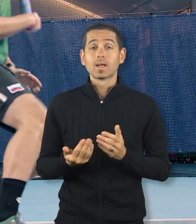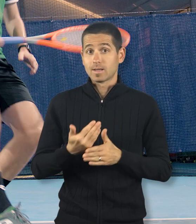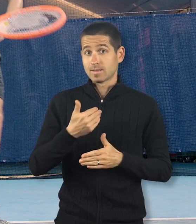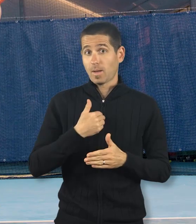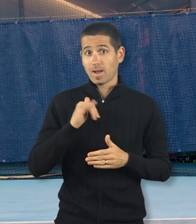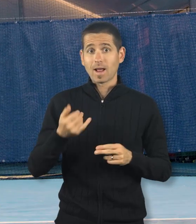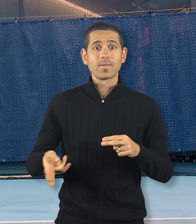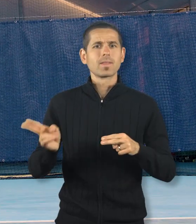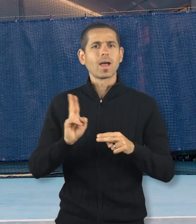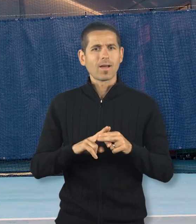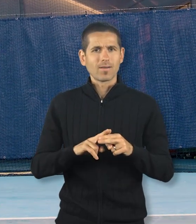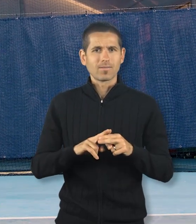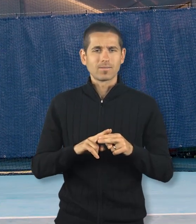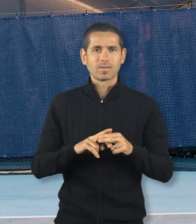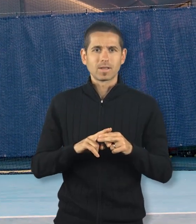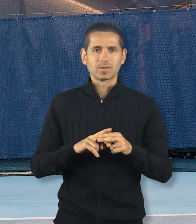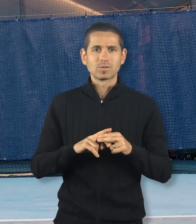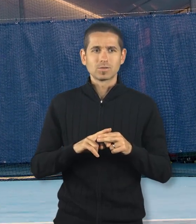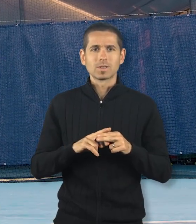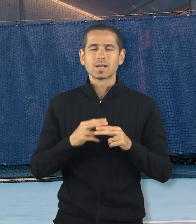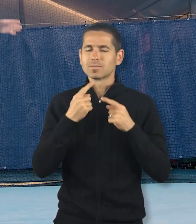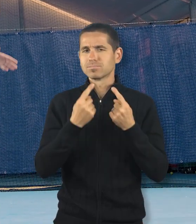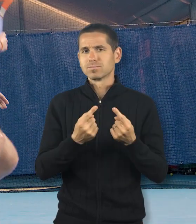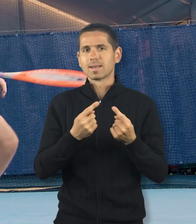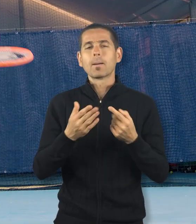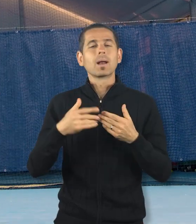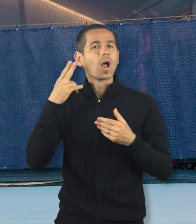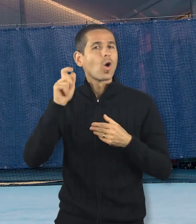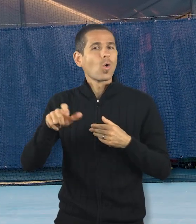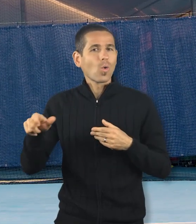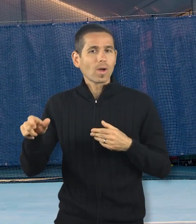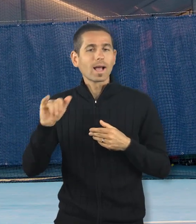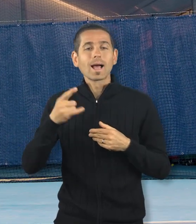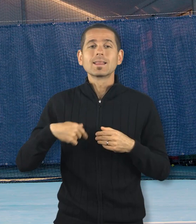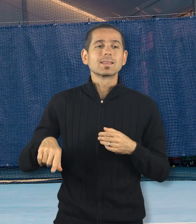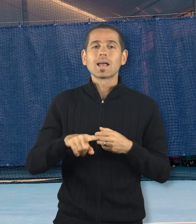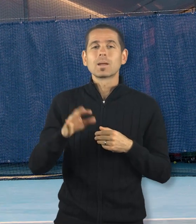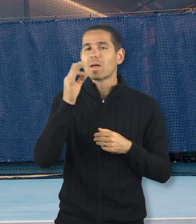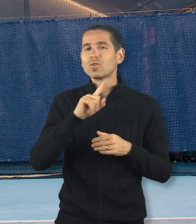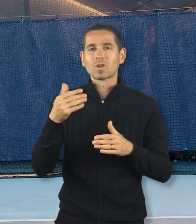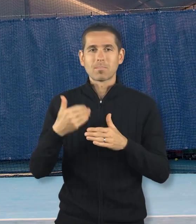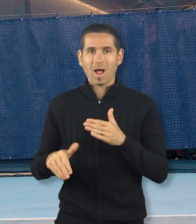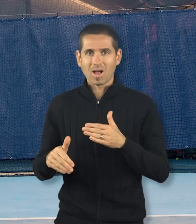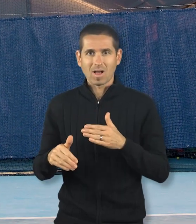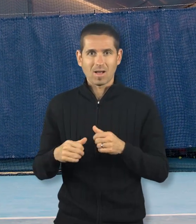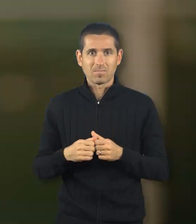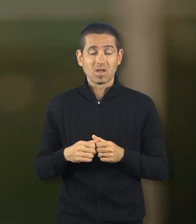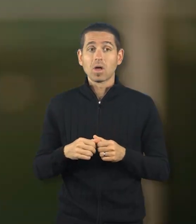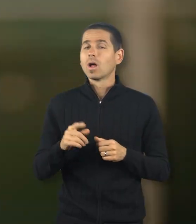Zame je največji športni mit pri gluhih, da nam nič ne